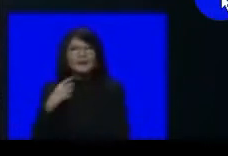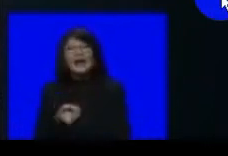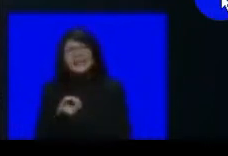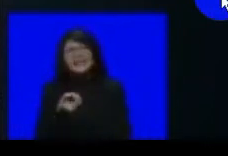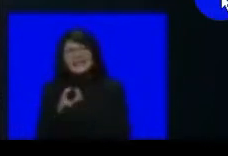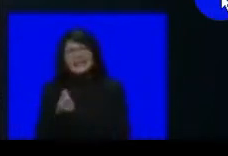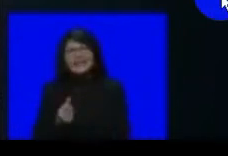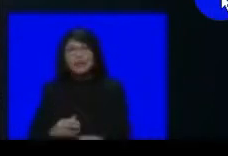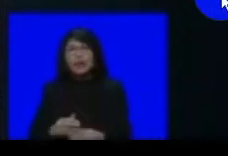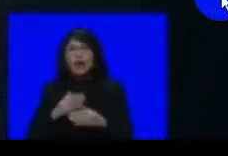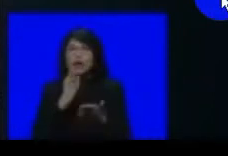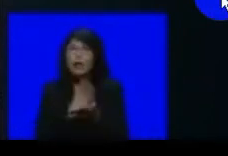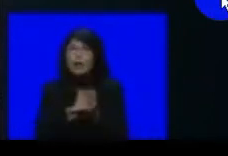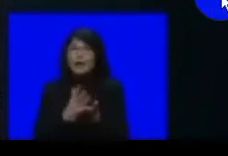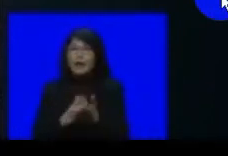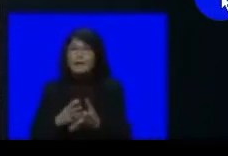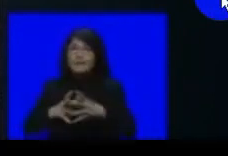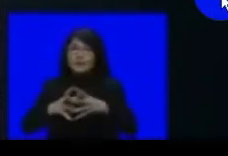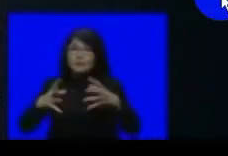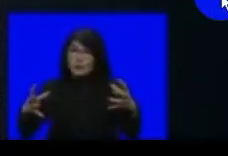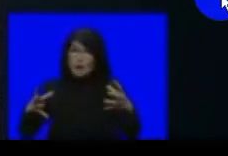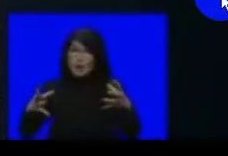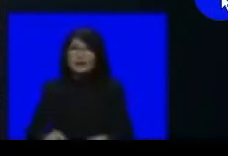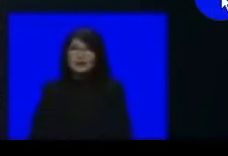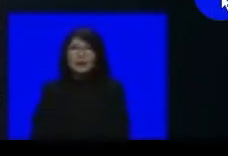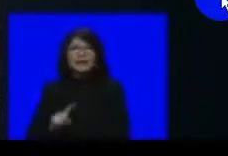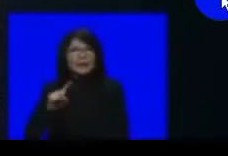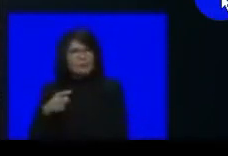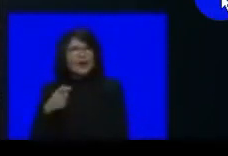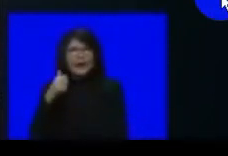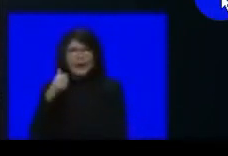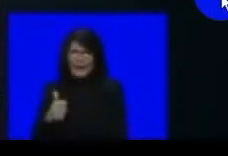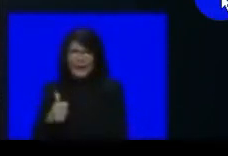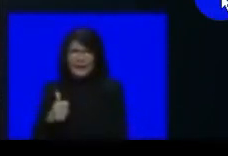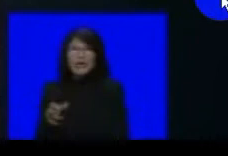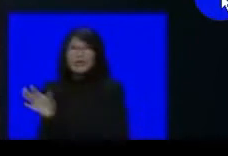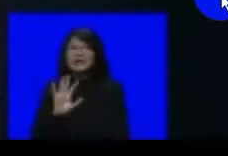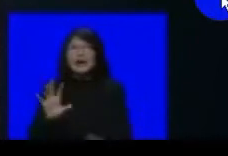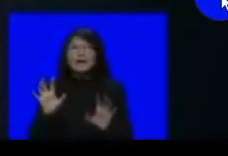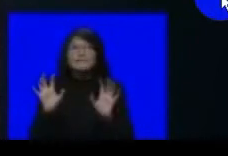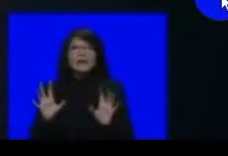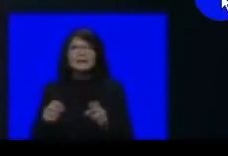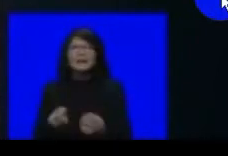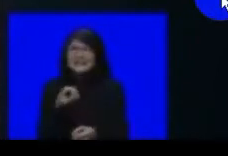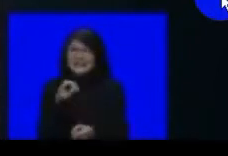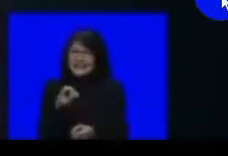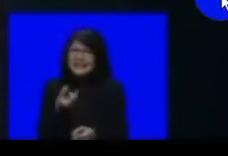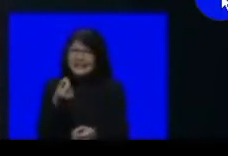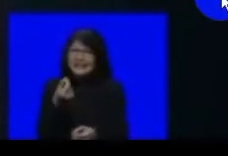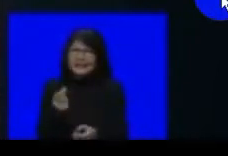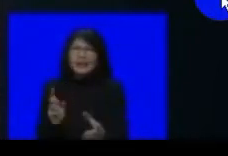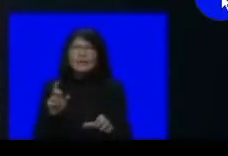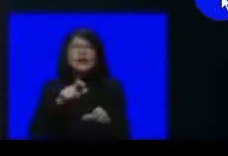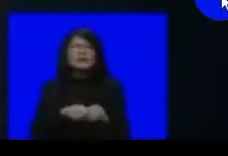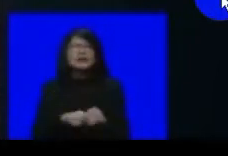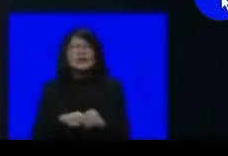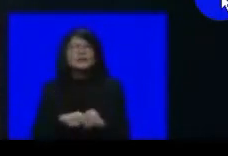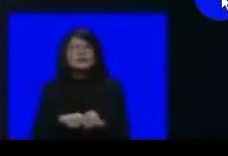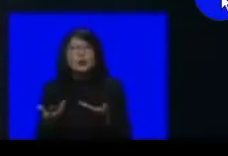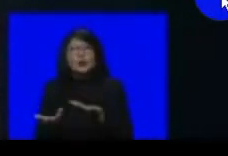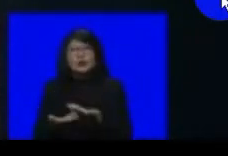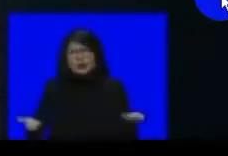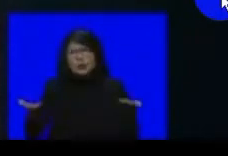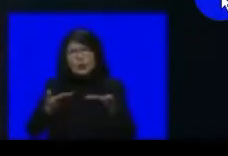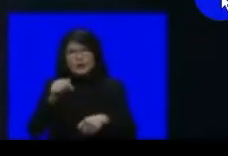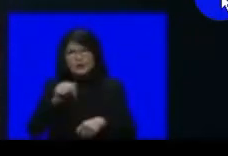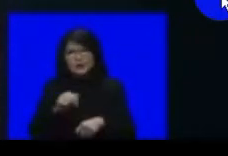dikit-dikit lama-lama jadi bukit, itu kan begitu. Jadi kita memang memulai baik, bukan banyak, tapi dari sedikit-sedikit karena memang kita tergantung kondisi kita yang memang